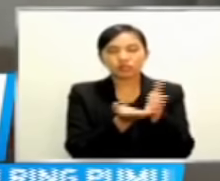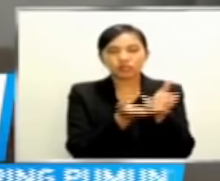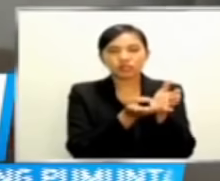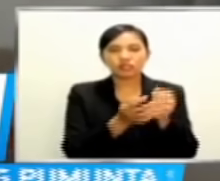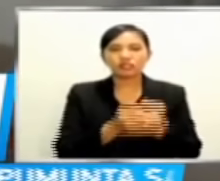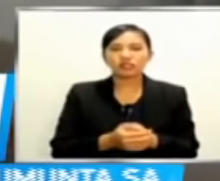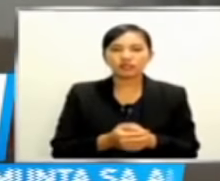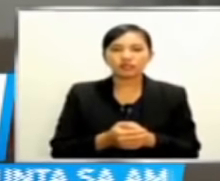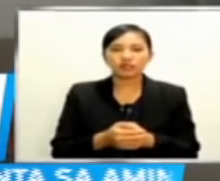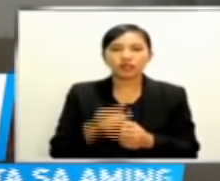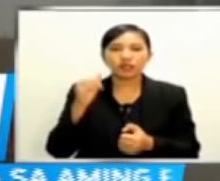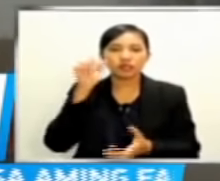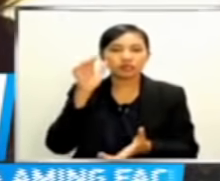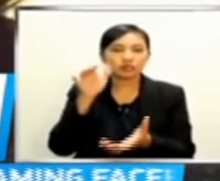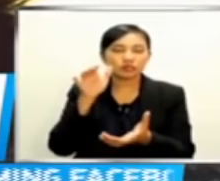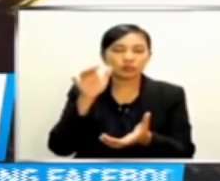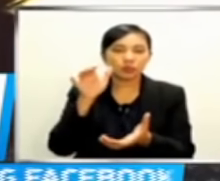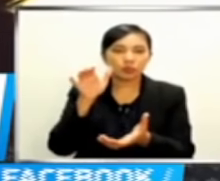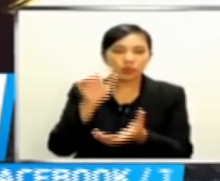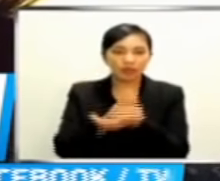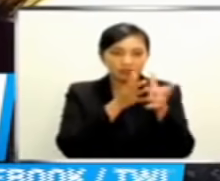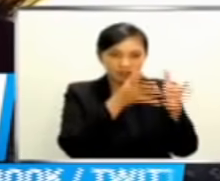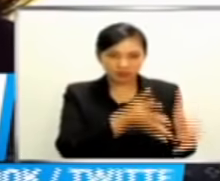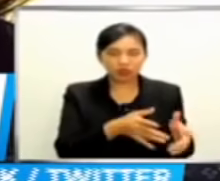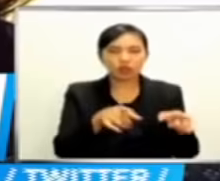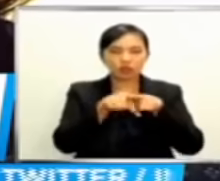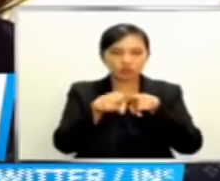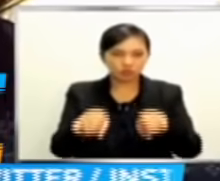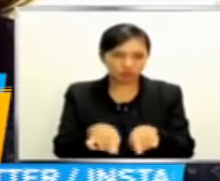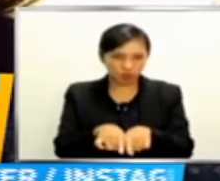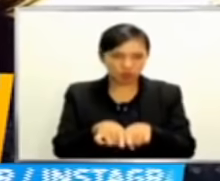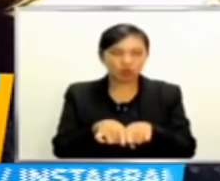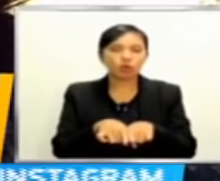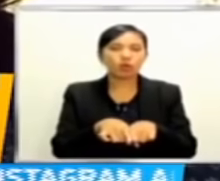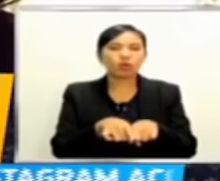inulila ang kanilang tatlong anak na babae.